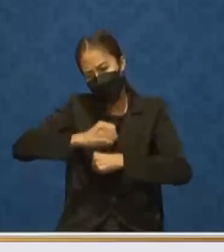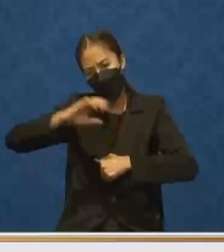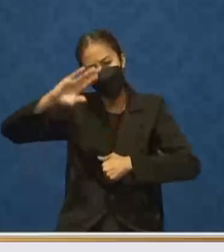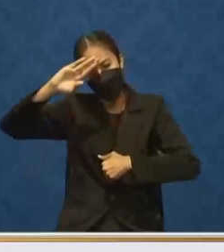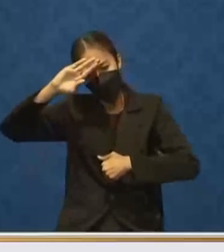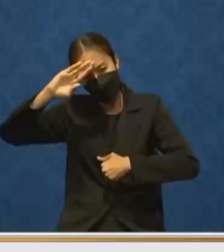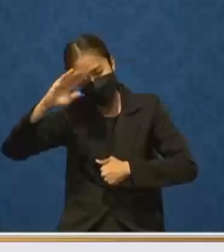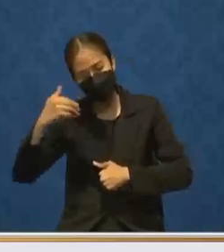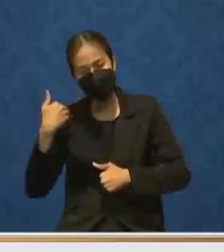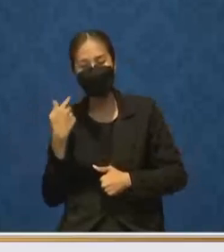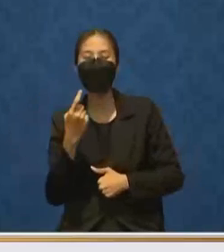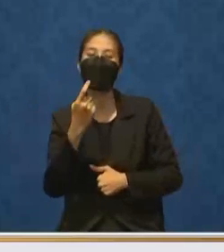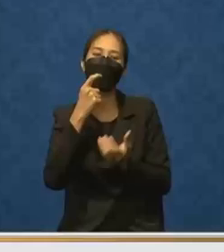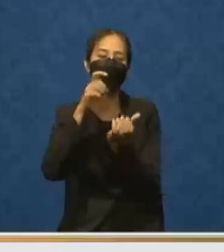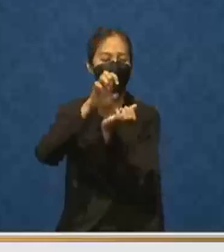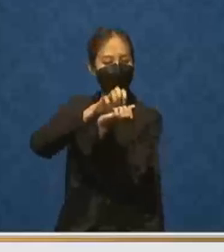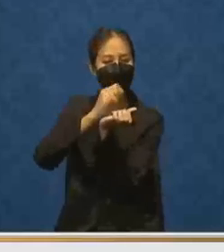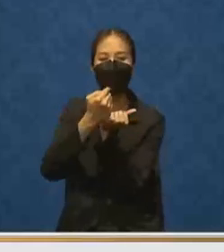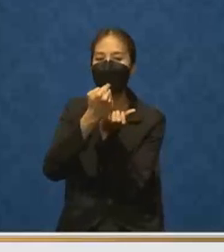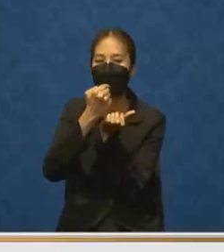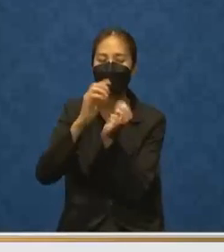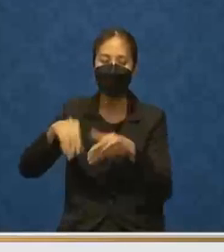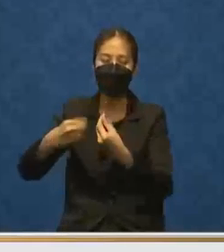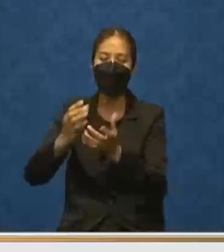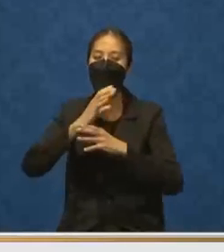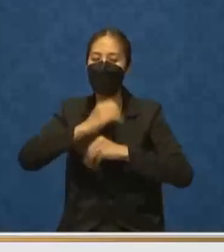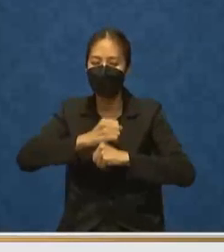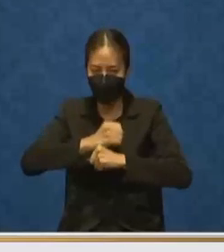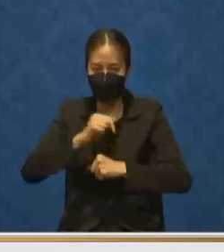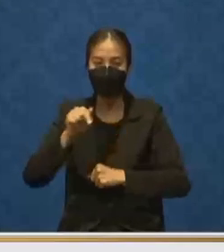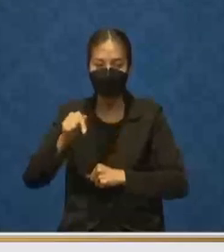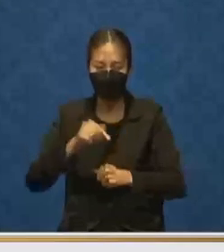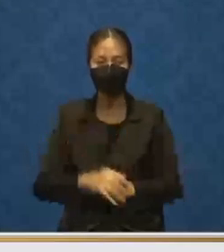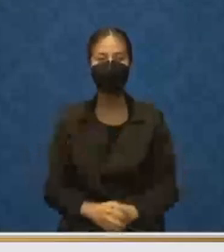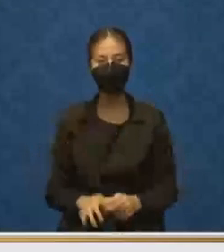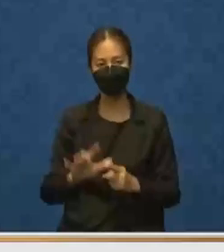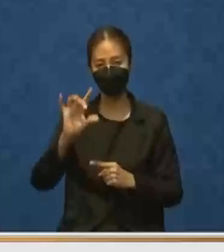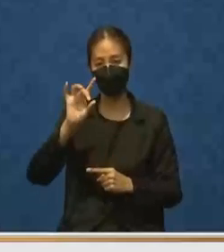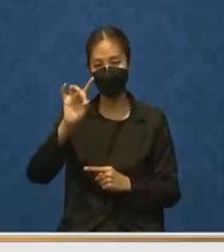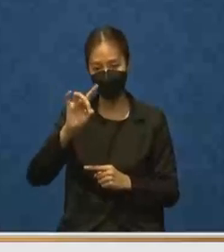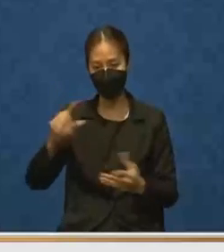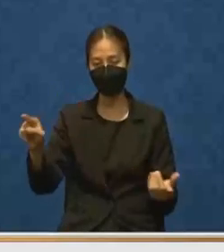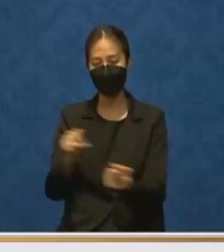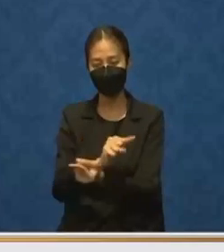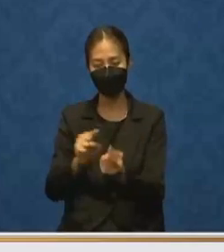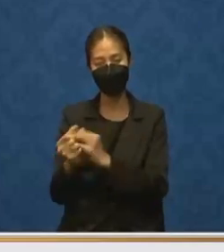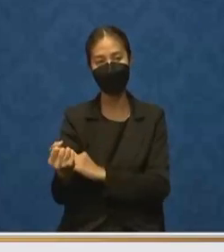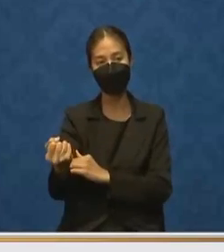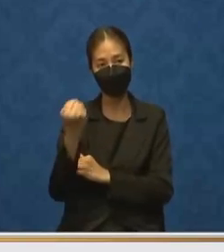ทันตกรรมสำหรับผู้สูงอายุ 8. การเสริมสร้างพลังทางสังคมงบประมาณ